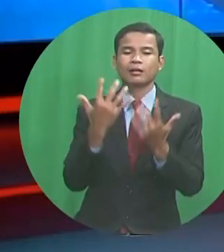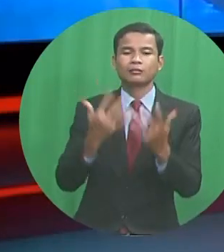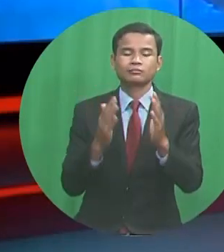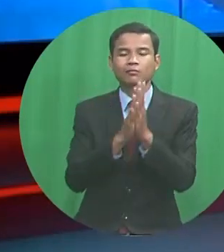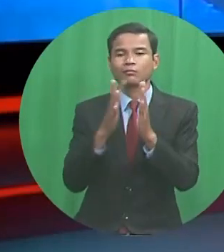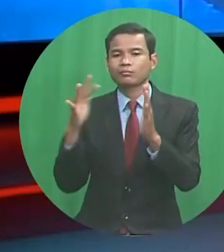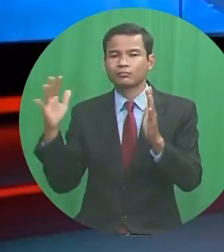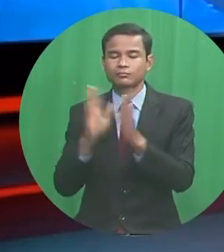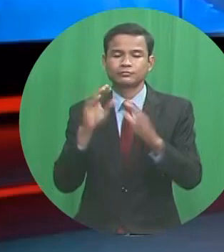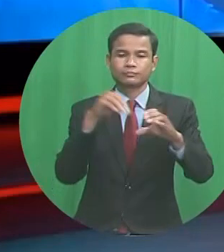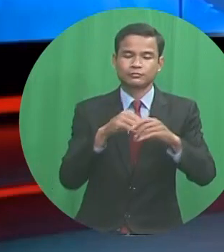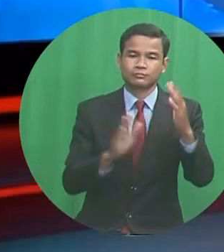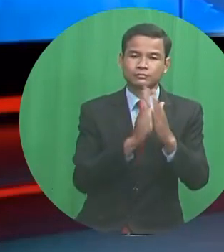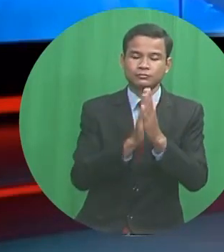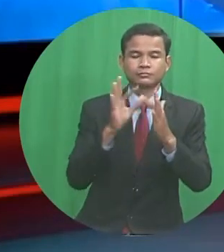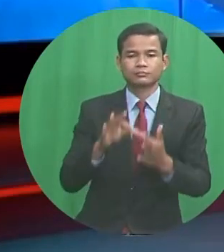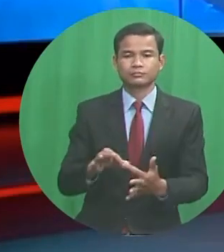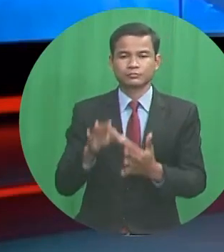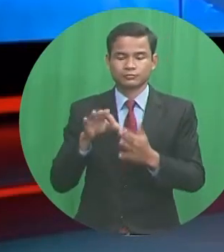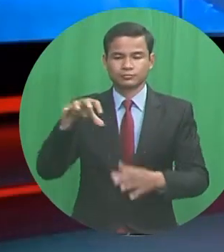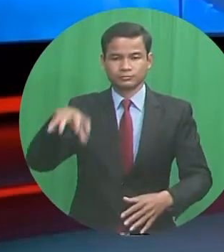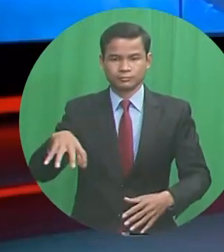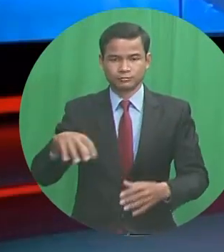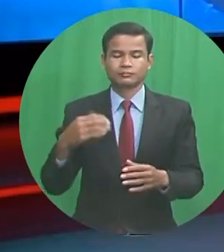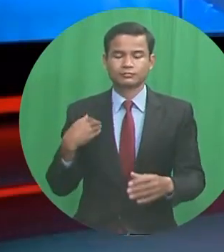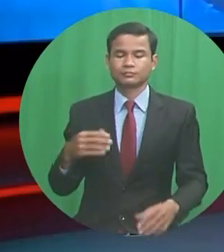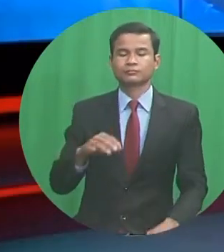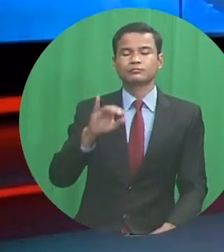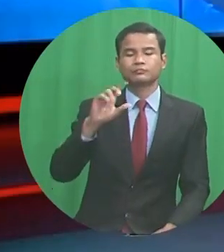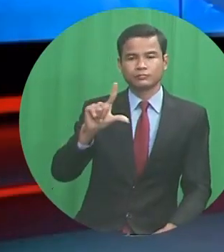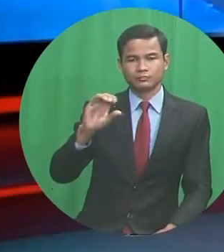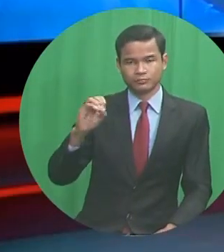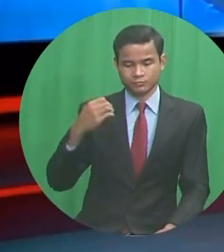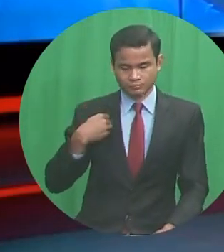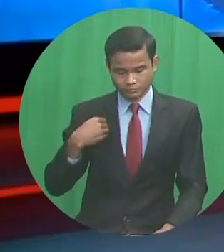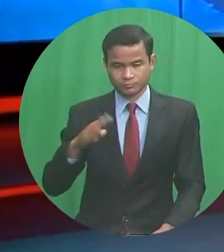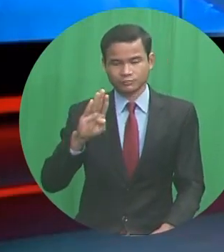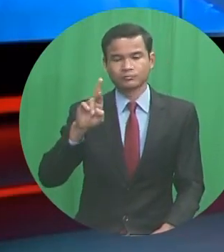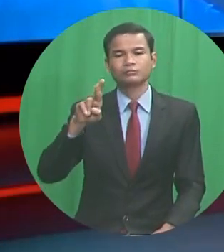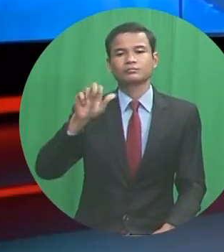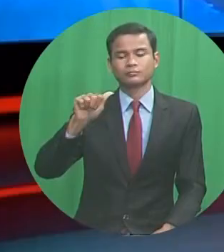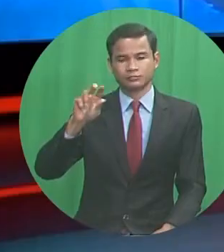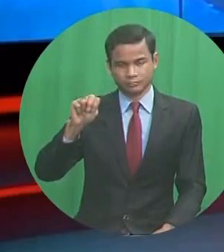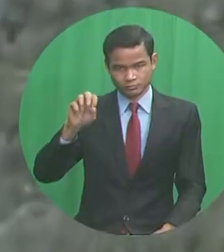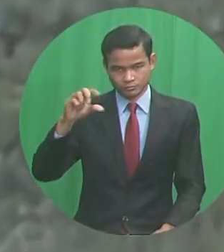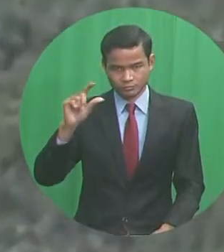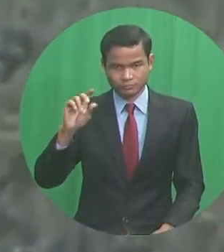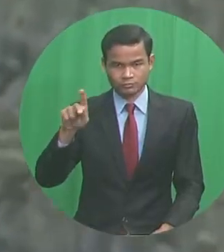នៅក្នុងប្រទេសដែលជាពិសេសនោះគឺក្នុងតំបន់កាស្ទីឡូប្រេនកូដែលជាតំបន់ធំបំផុតនៅក្នុងប្រ